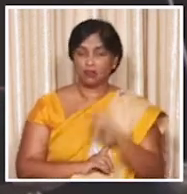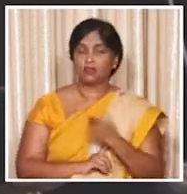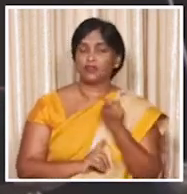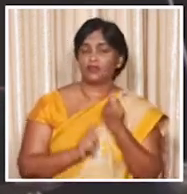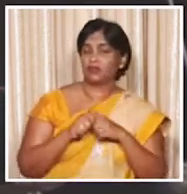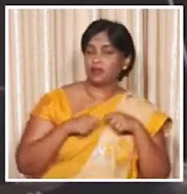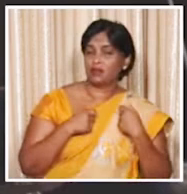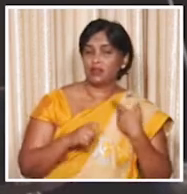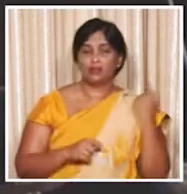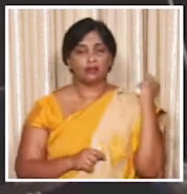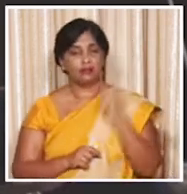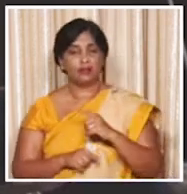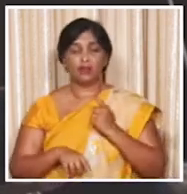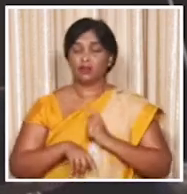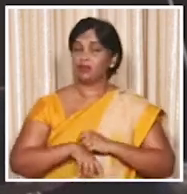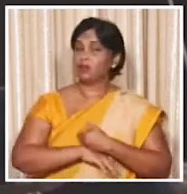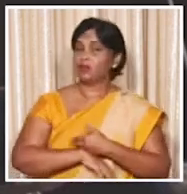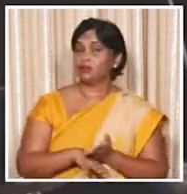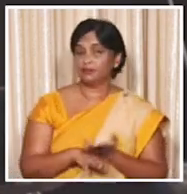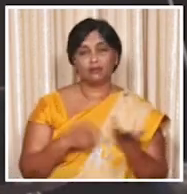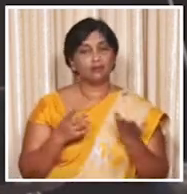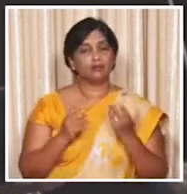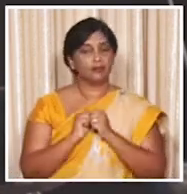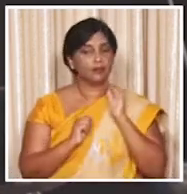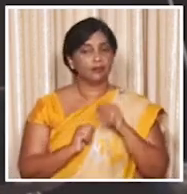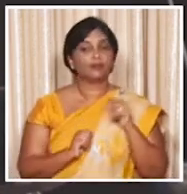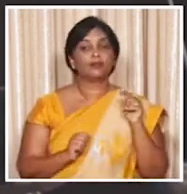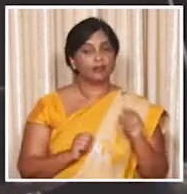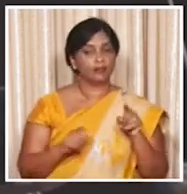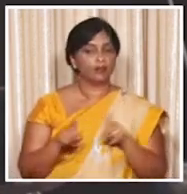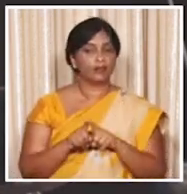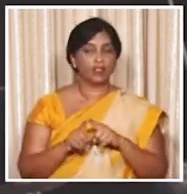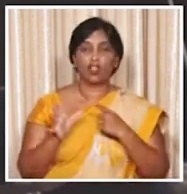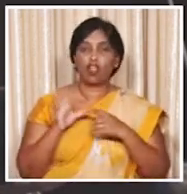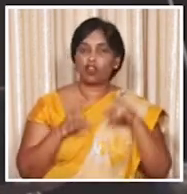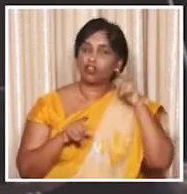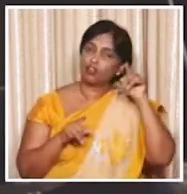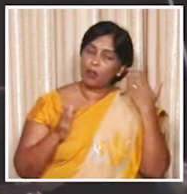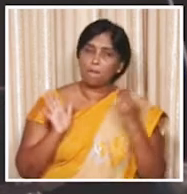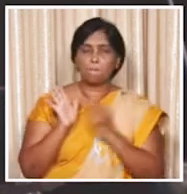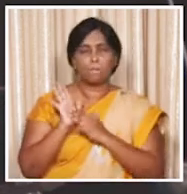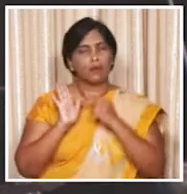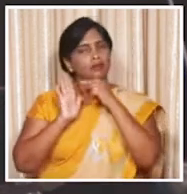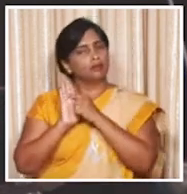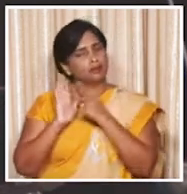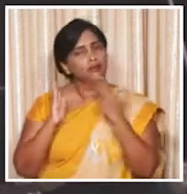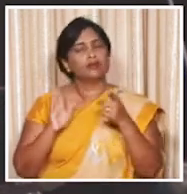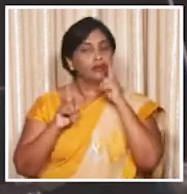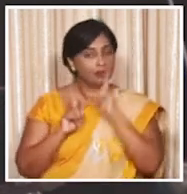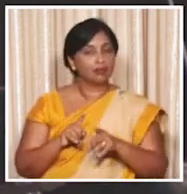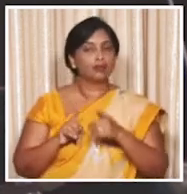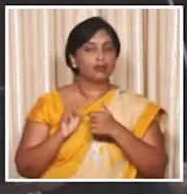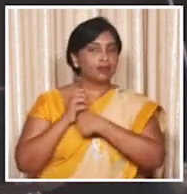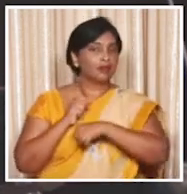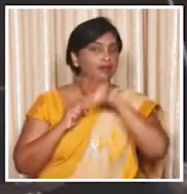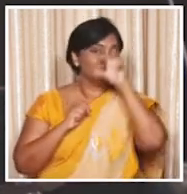நீங்கள் வடக்கு கிழக்கை மையப்படுத்தி வவுனியா அனுராதபுரத்தை கூட மையப்படுத்தி மாங்குளத்திலே ஒரு சென்டரை உருவாக்கினால் இந்த பயிற்சிகள்,